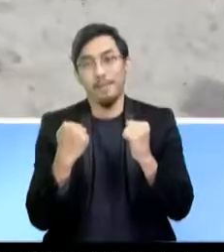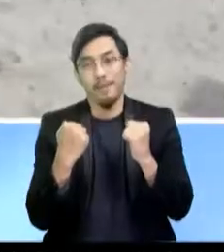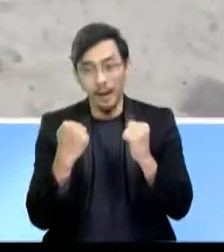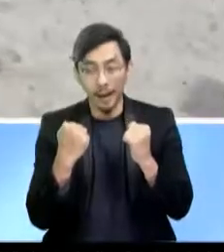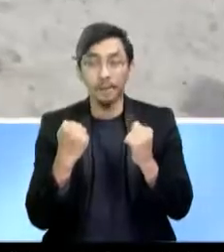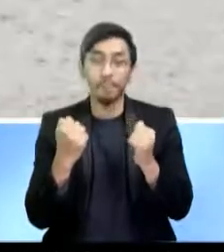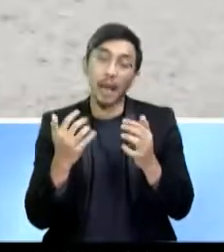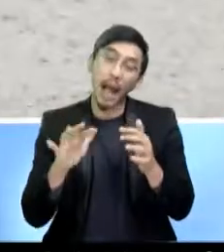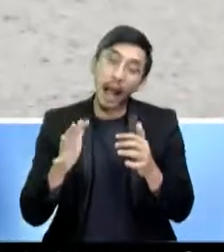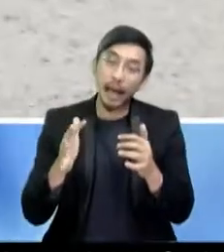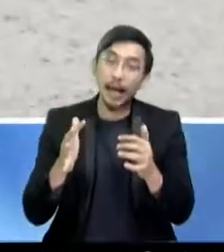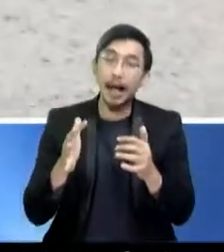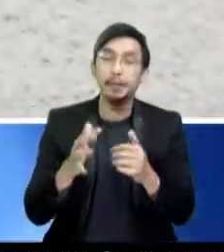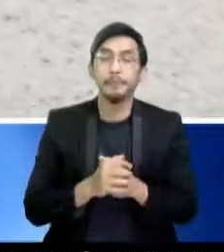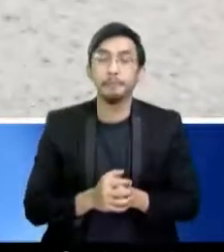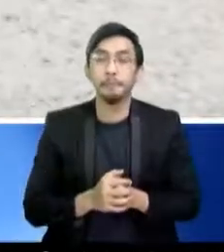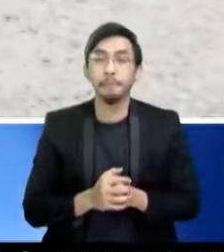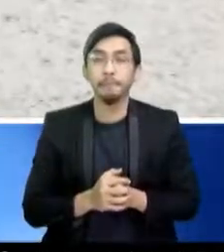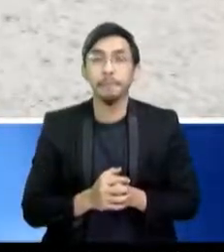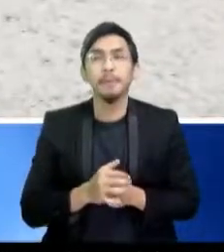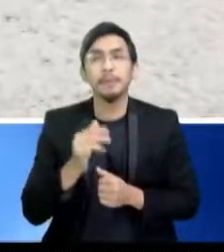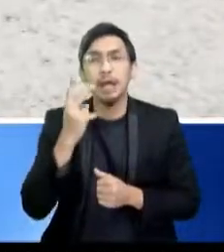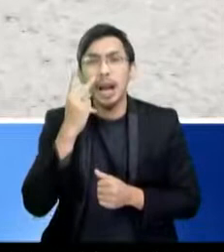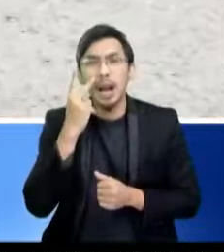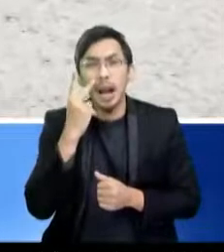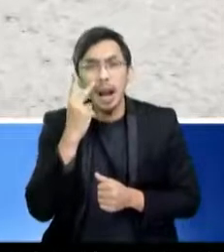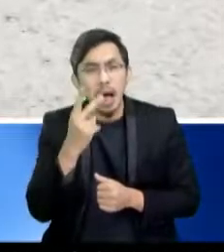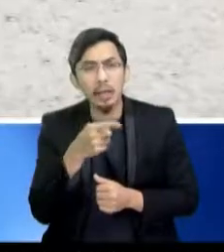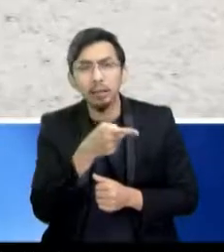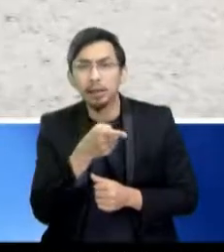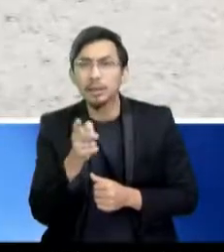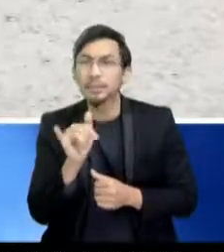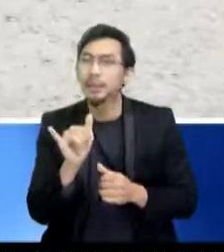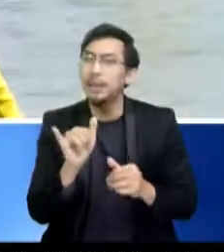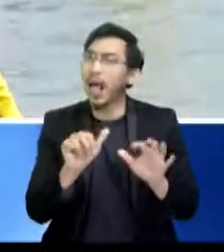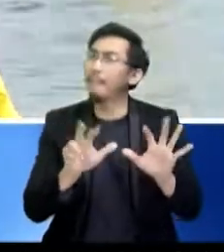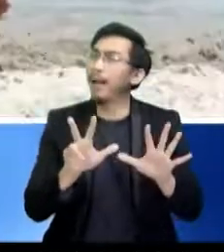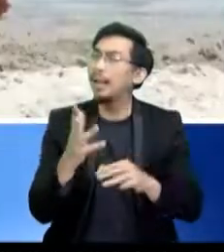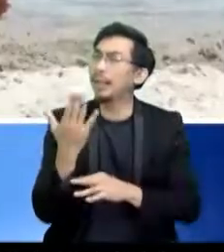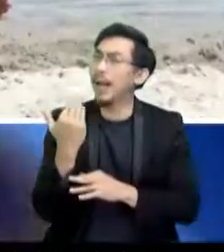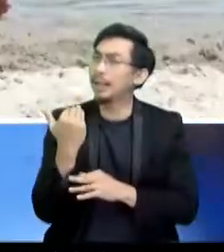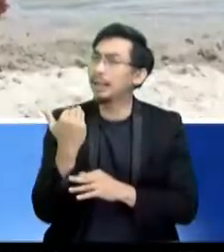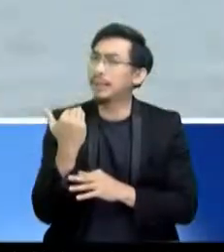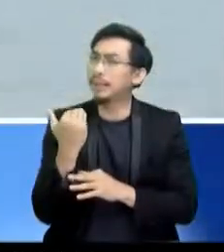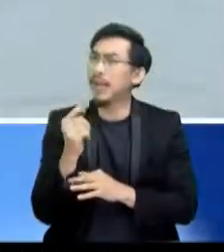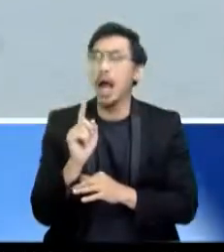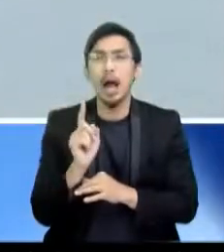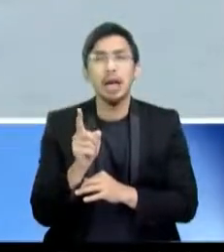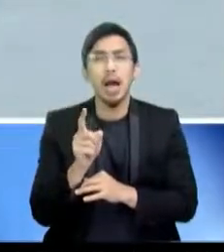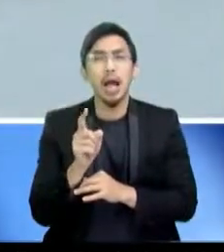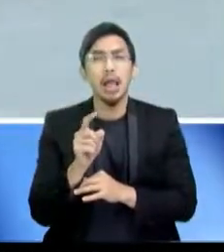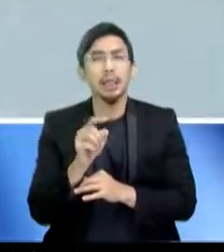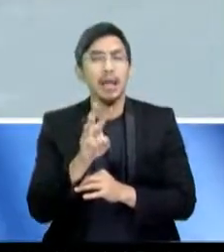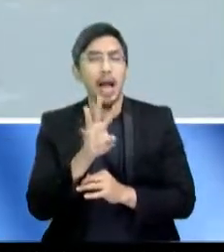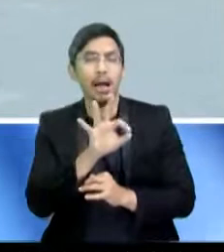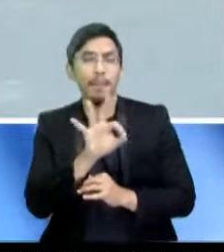Karena kalau dari pantauan kami, dari pukul 8 tadi pagi saja contohnya sudah ada sebanyak 3.000 pengunjung yang sudah memasuki